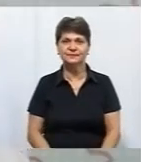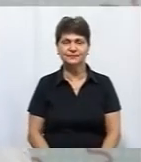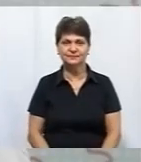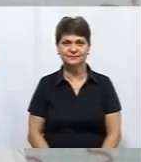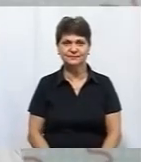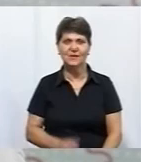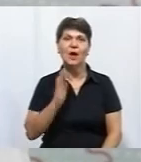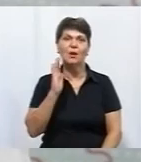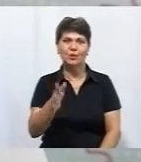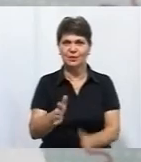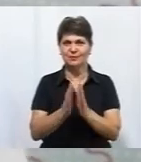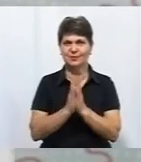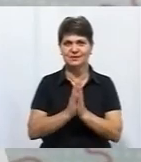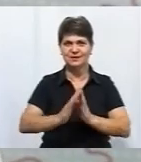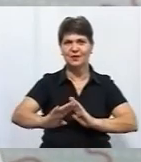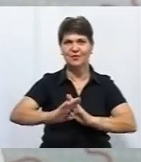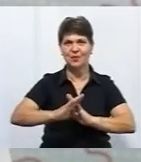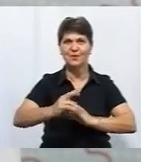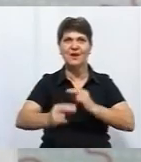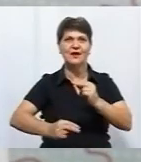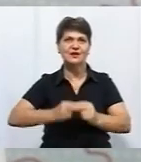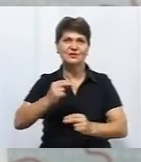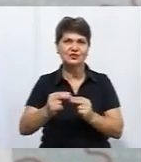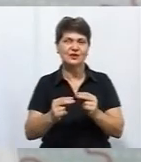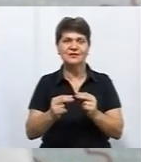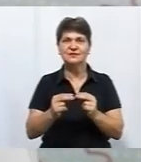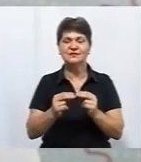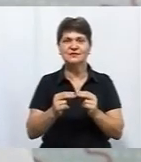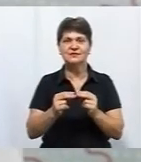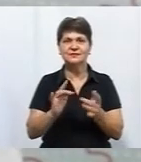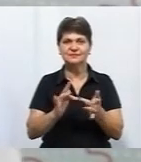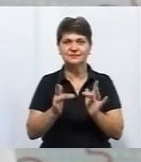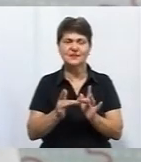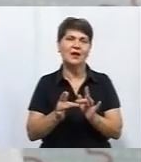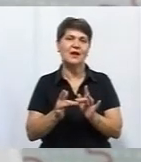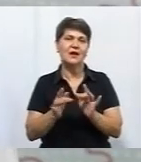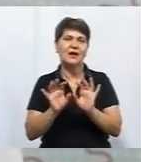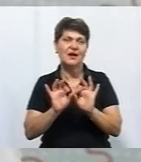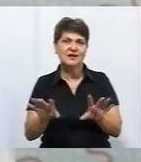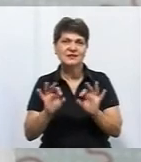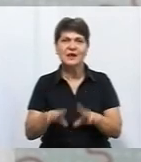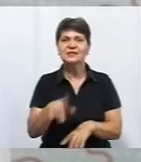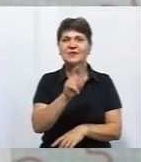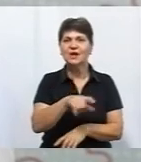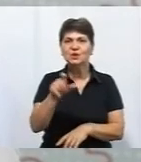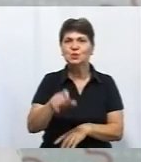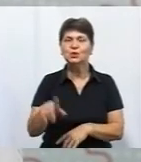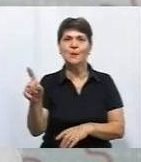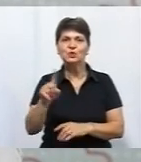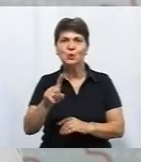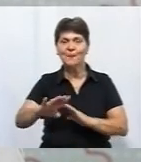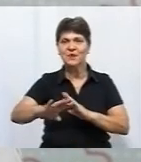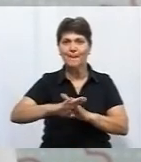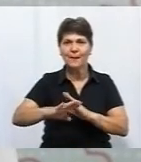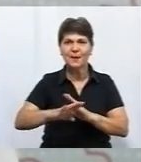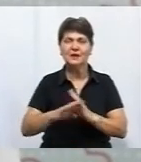Ну, будем просить помощи через репосты, опять же, рассказывать людям поболее, чтобы они добавлялись, помогали, чтобы не... Ну, надо